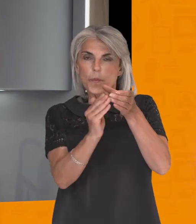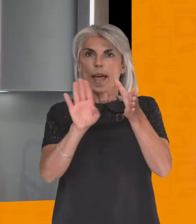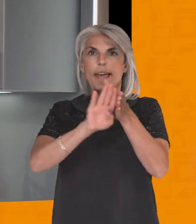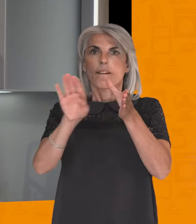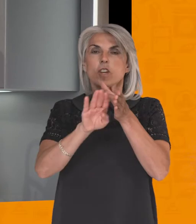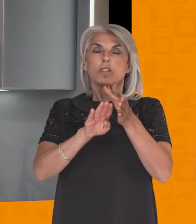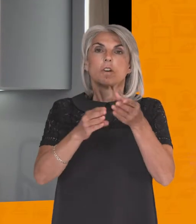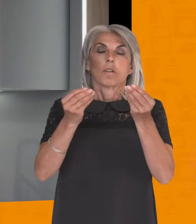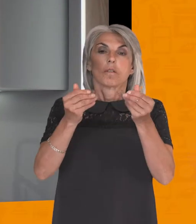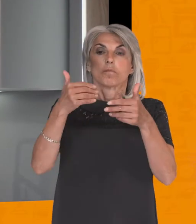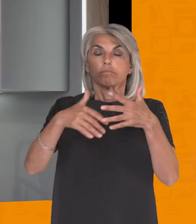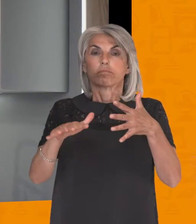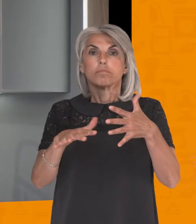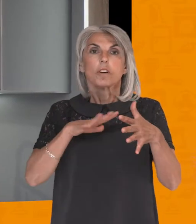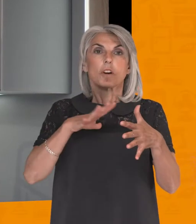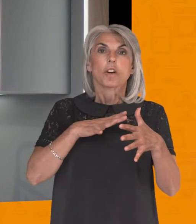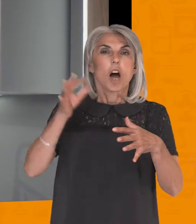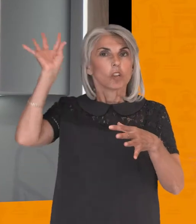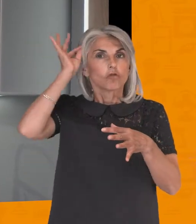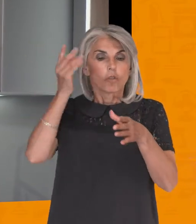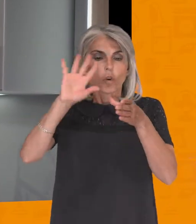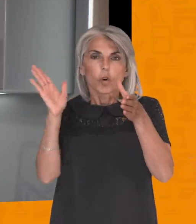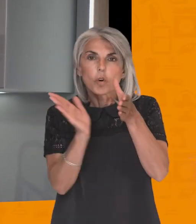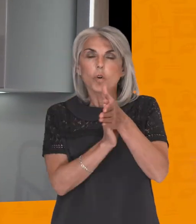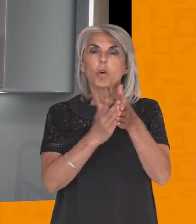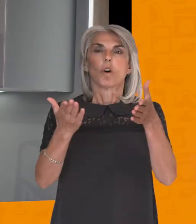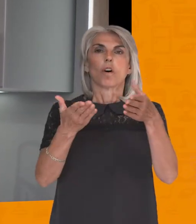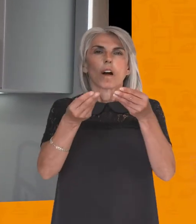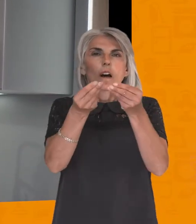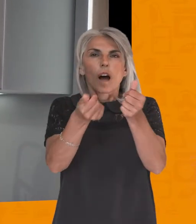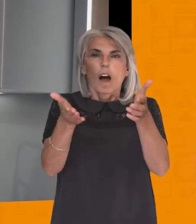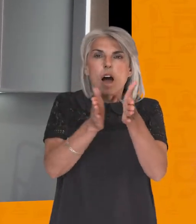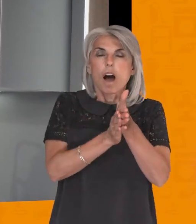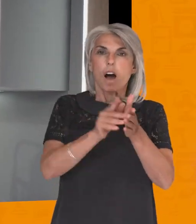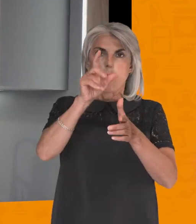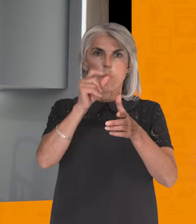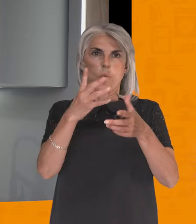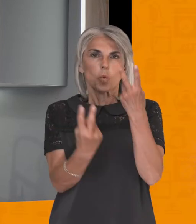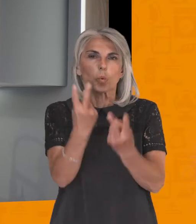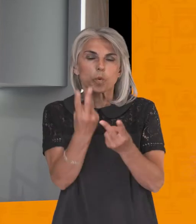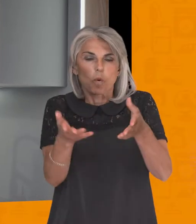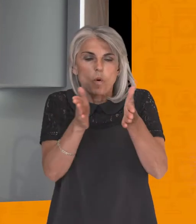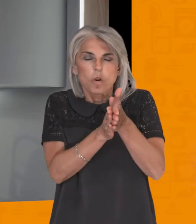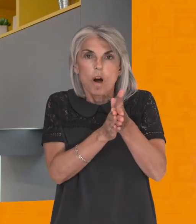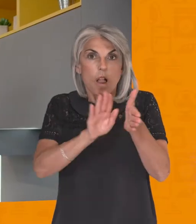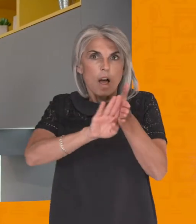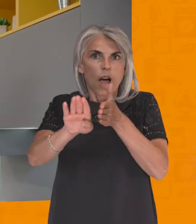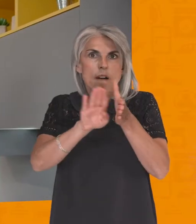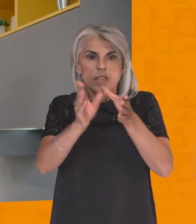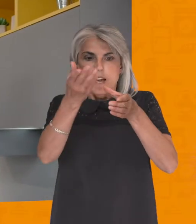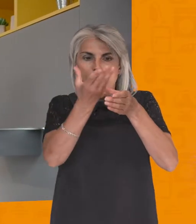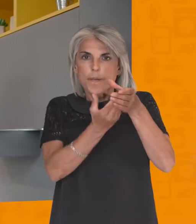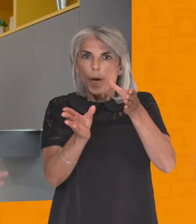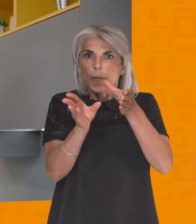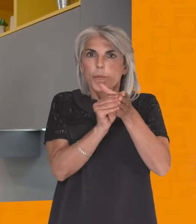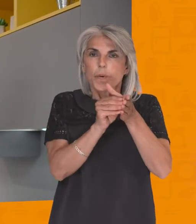éviter que dans vos sanitaires viennent se mettre des cheveux, évidemment du gras, l'eau de cuisson que vous avez dedans. Donc en fait, le marc de